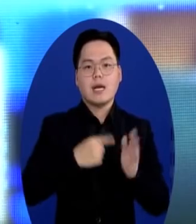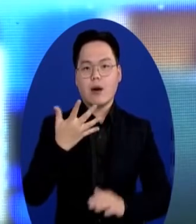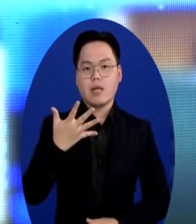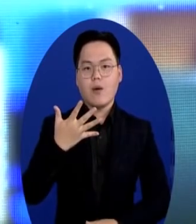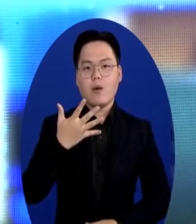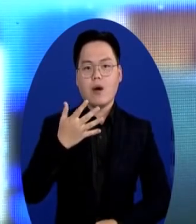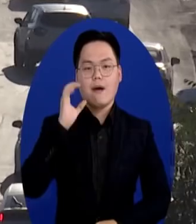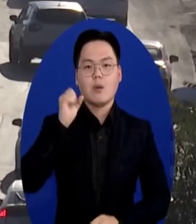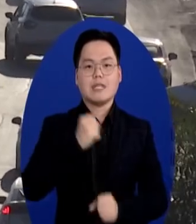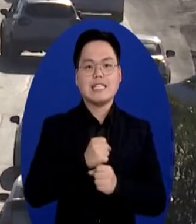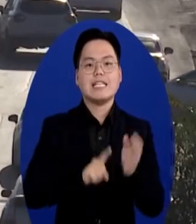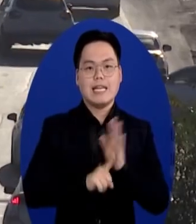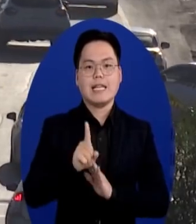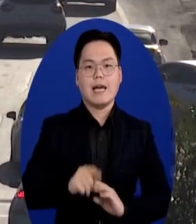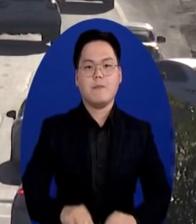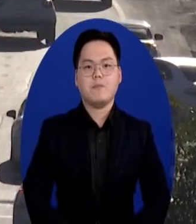хэллээ.